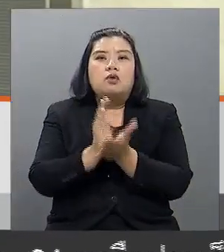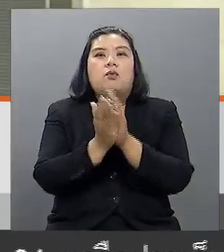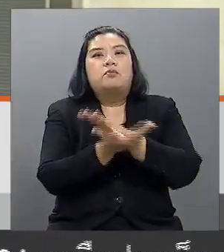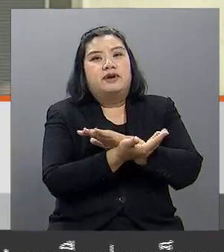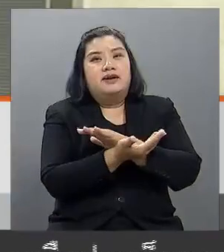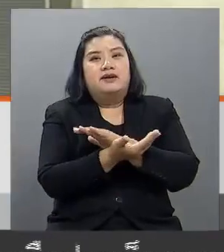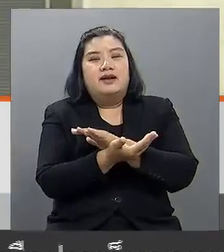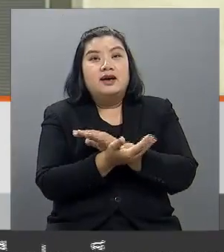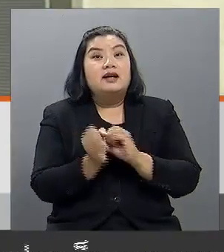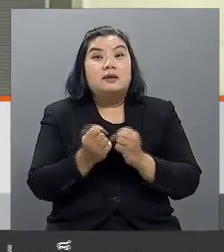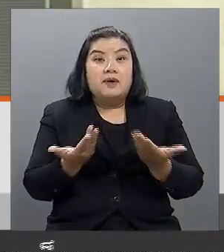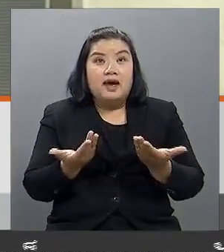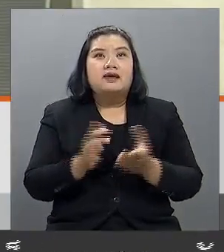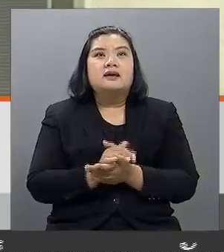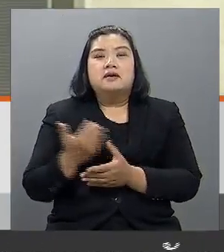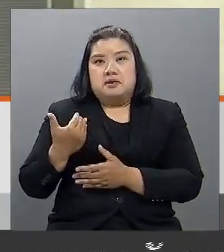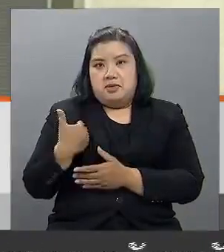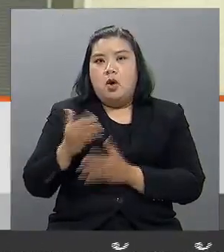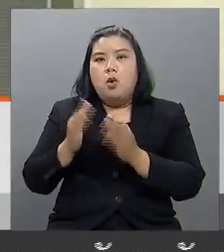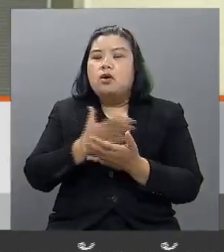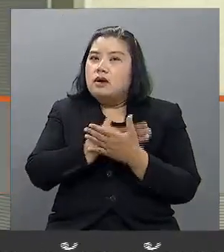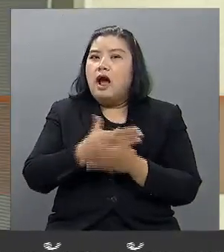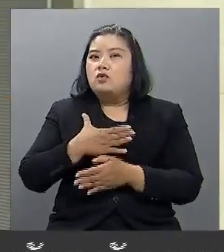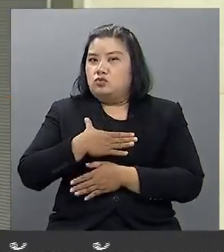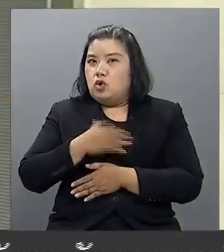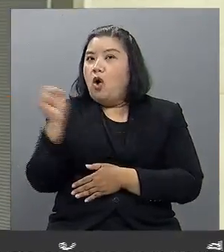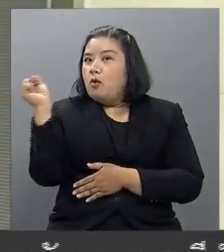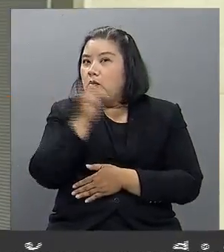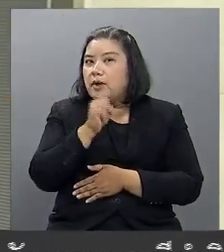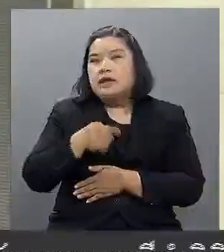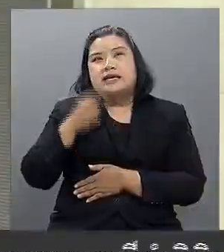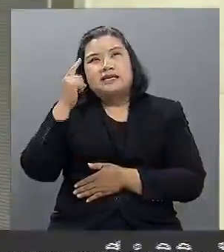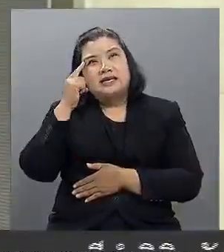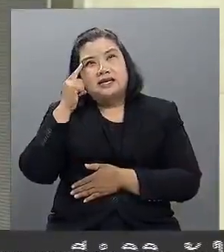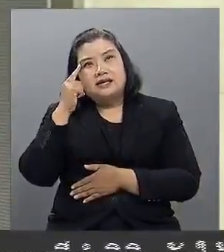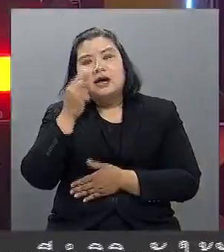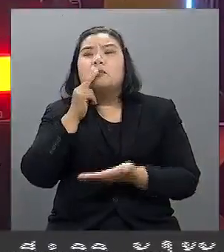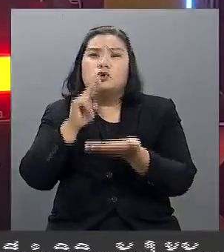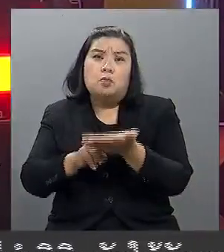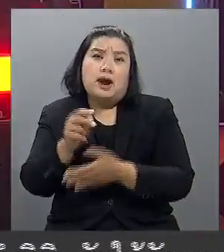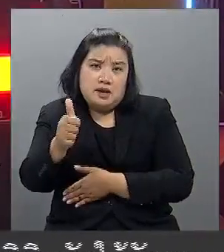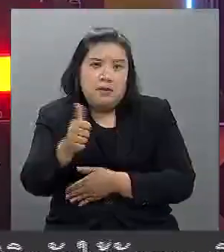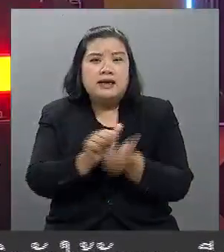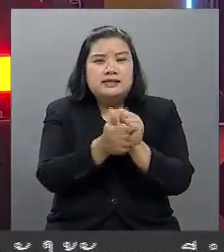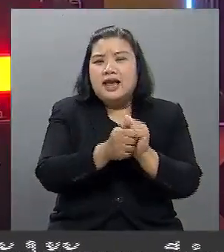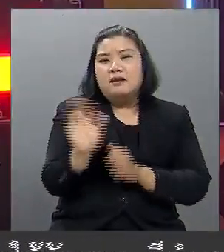แต่ในกลุ่มแฟนเพลงบางส่วนที่เขาติดเก่าๆอยู่เขาบอกกลับมาเขียนจดหมายเหมือนเดิมเธออะไรประมาณนี